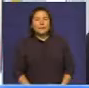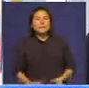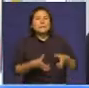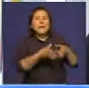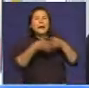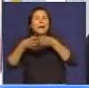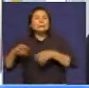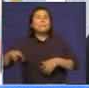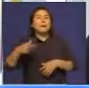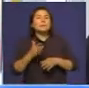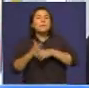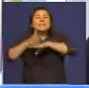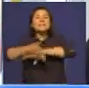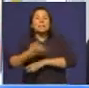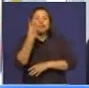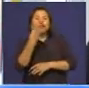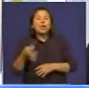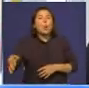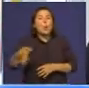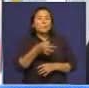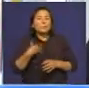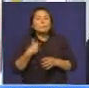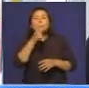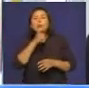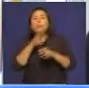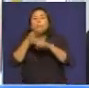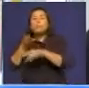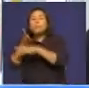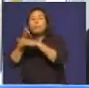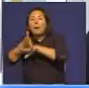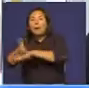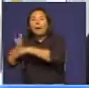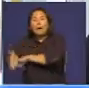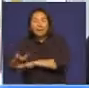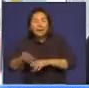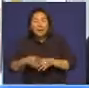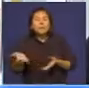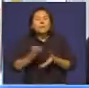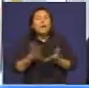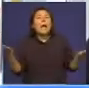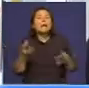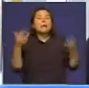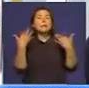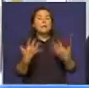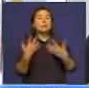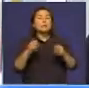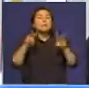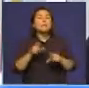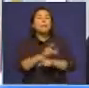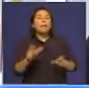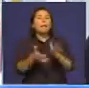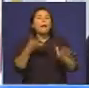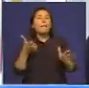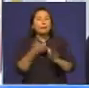Делегация Мангистауской области посетила 4 региона. Мы объездили все районы, сельские местности. Ознакомились, какие требуются специалисты. Мы